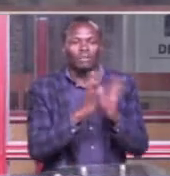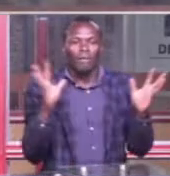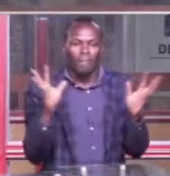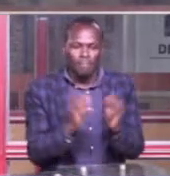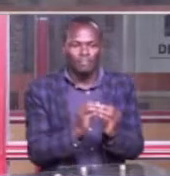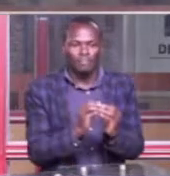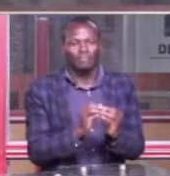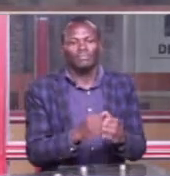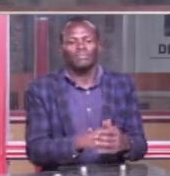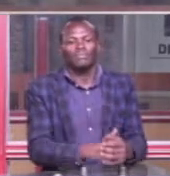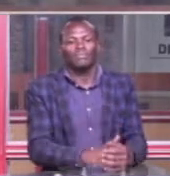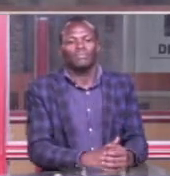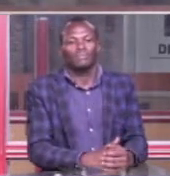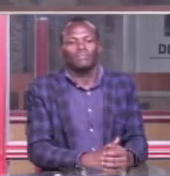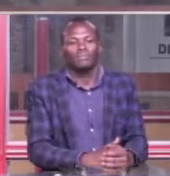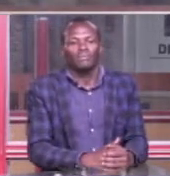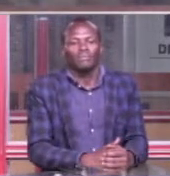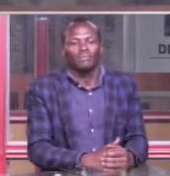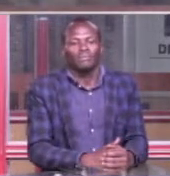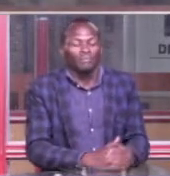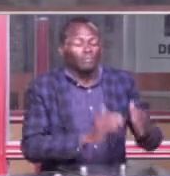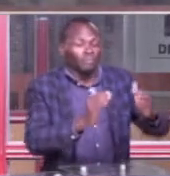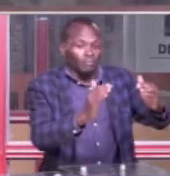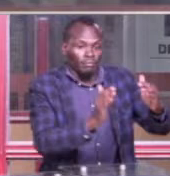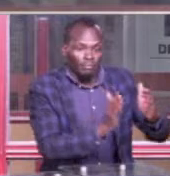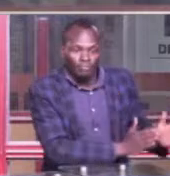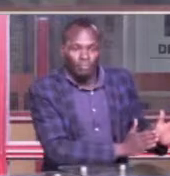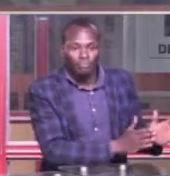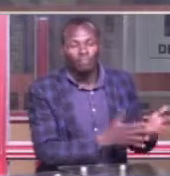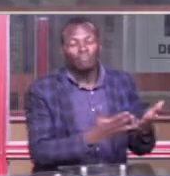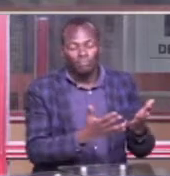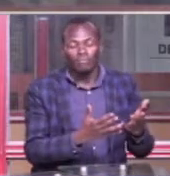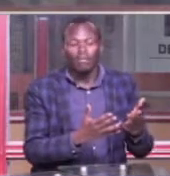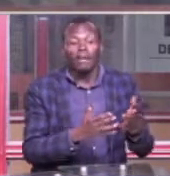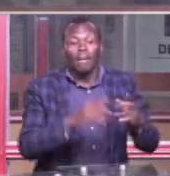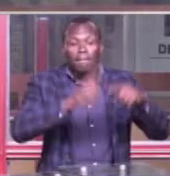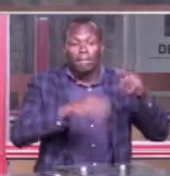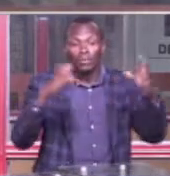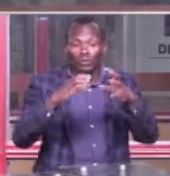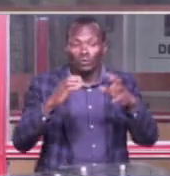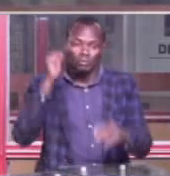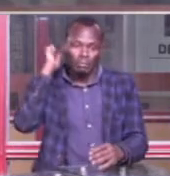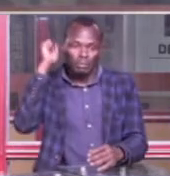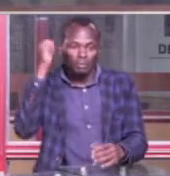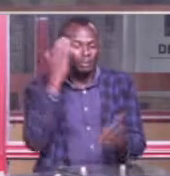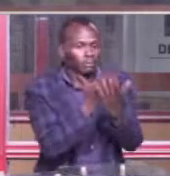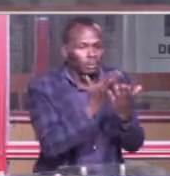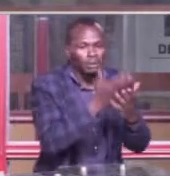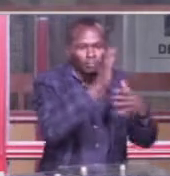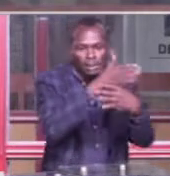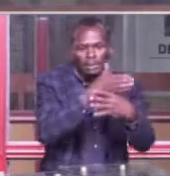Ebyo nno nga tebinnaggwa, ekibiina kya Democratic Party kisabye minisita oyo omubeezi w'amakolero n'abasiga nsimbi Evelyn